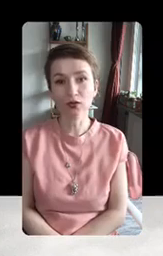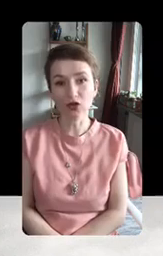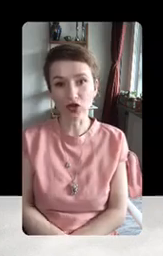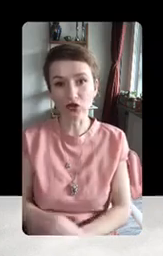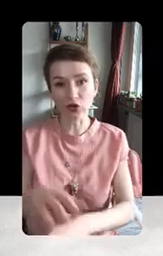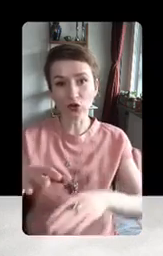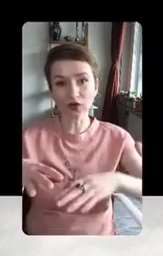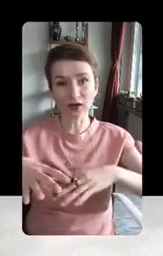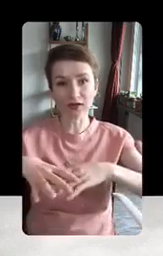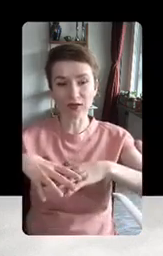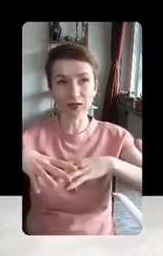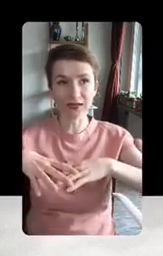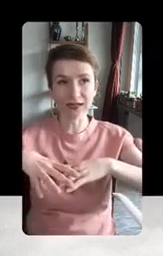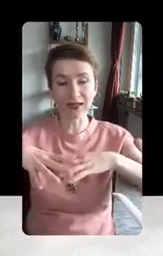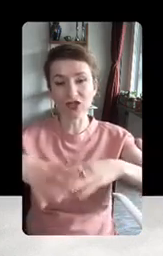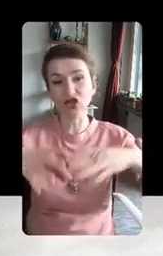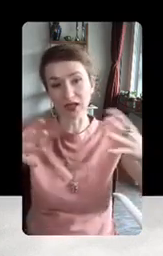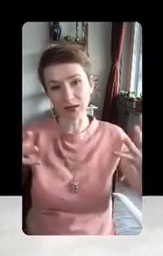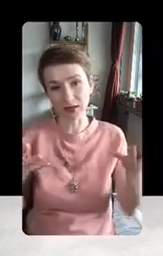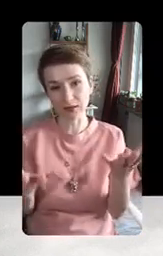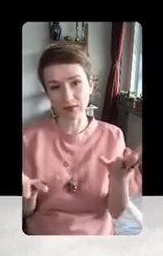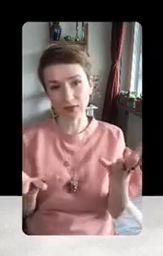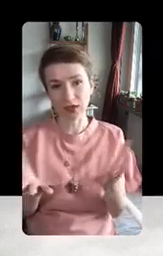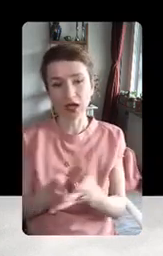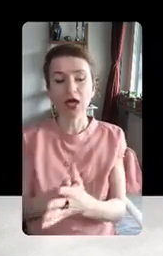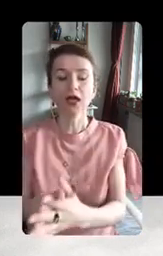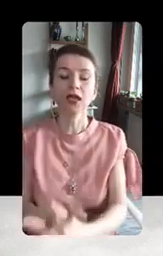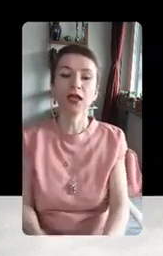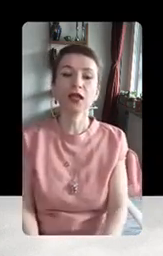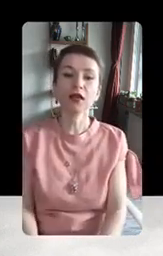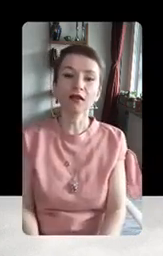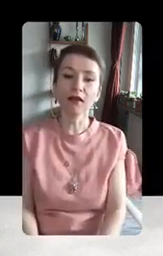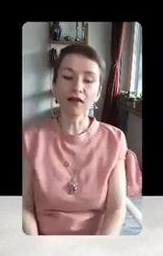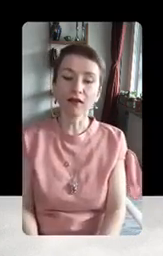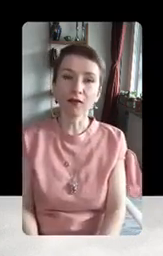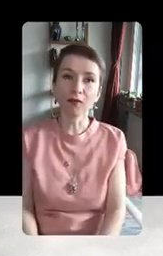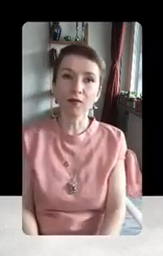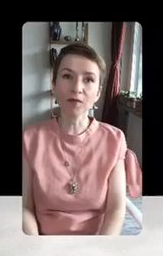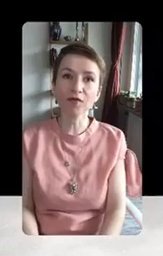поэтому жизнь снова распалась на части. И